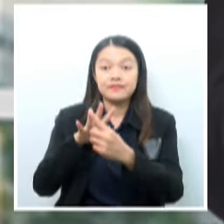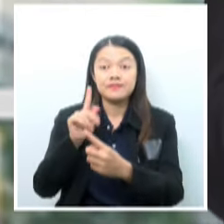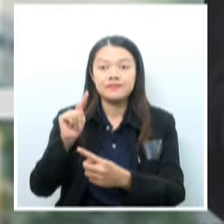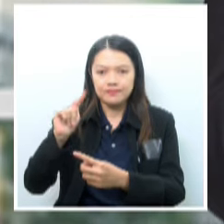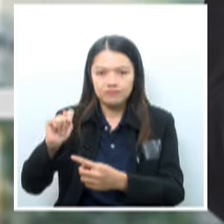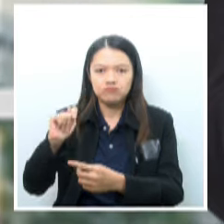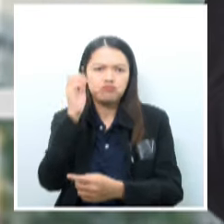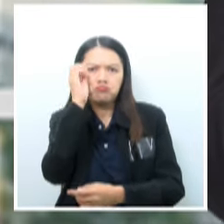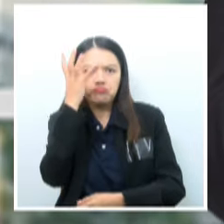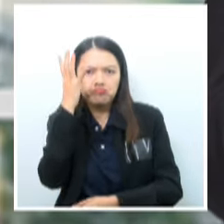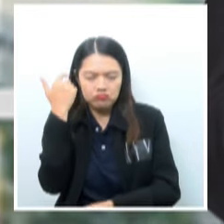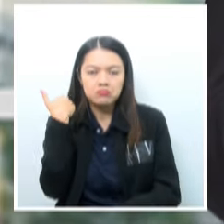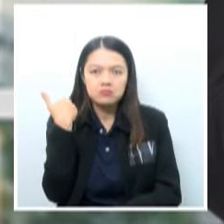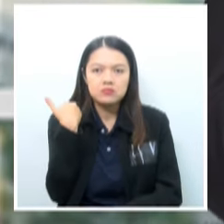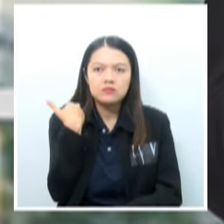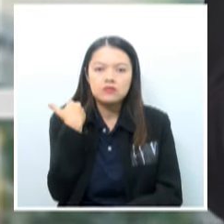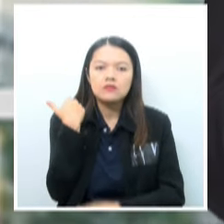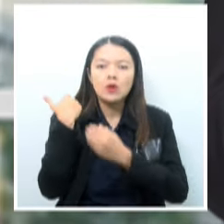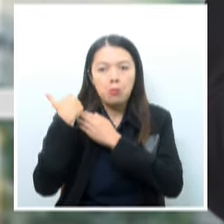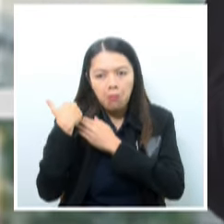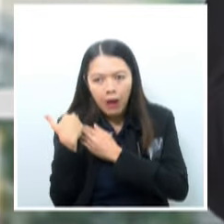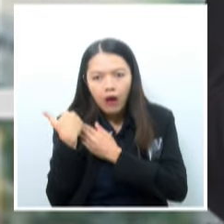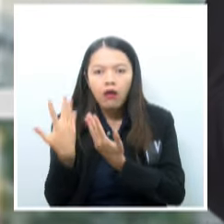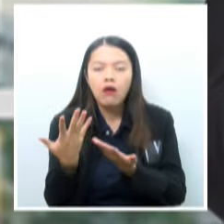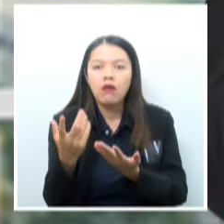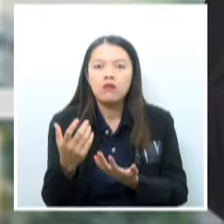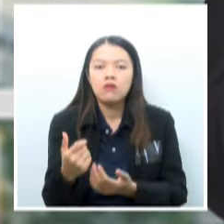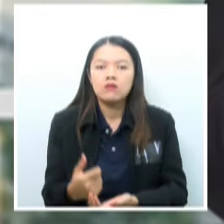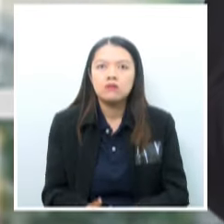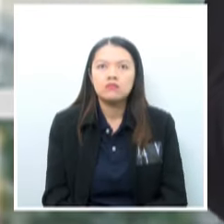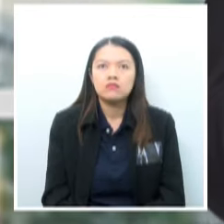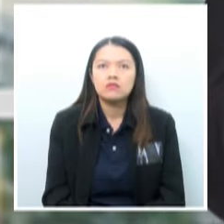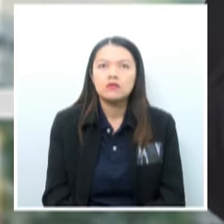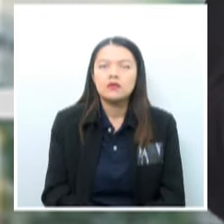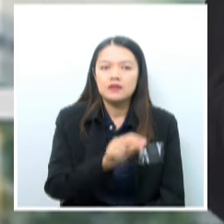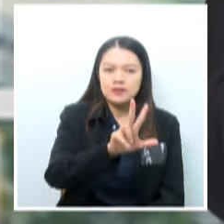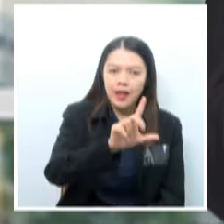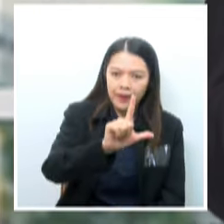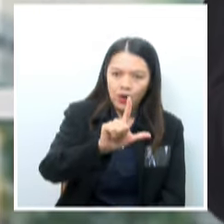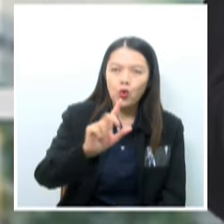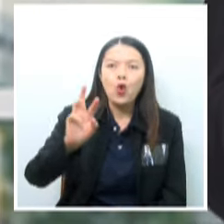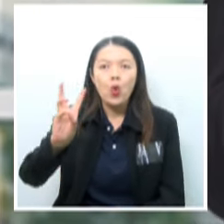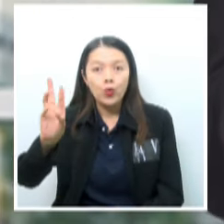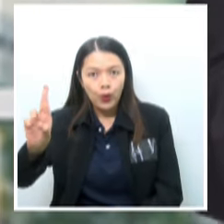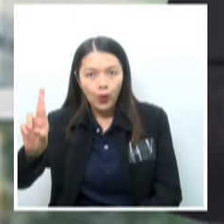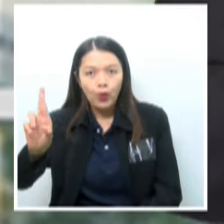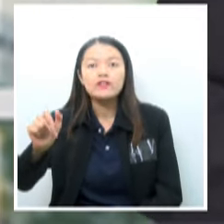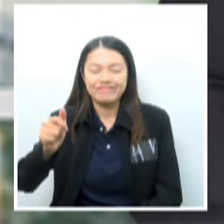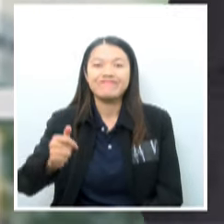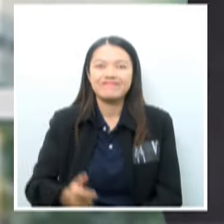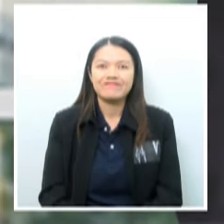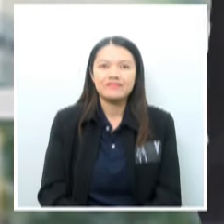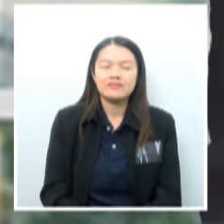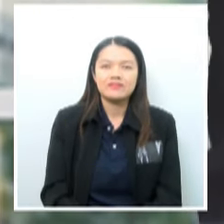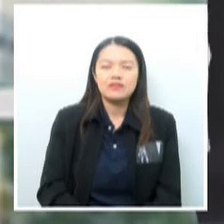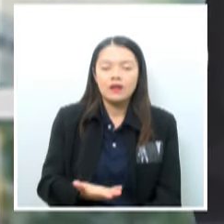ใจในการที่จะลดตาม 3L 6 ลของพวกเรานะครับก็เลย